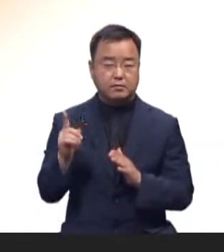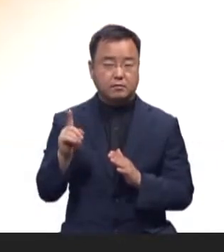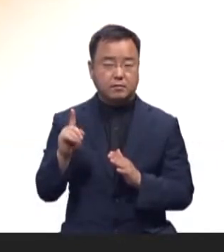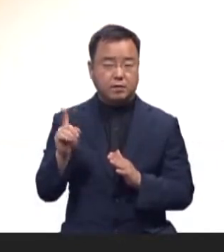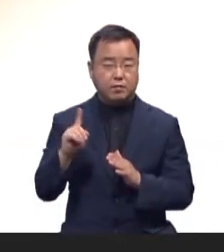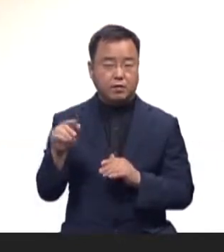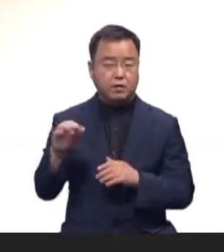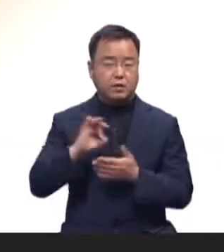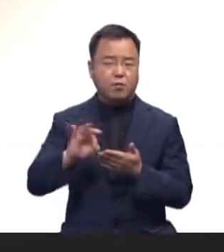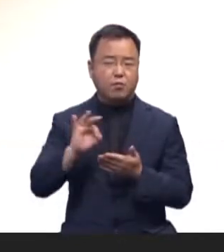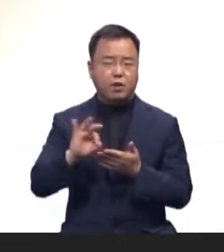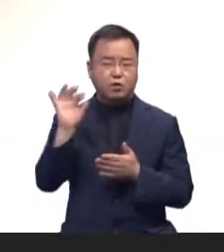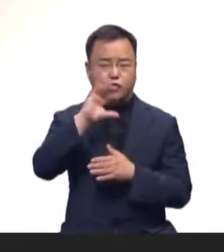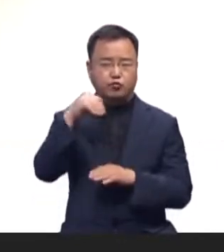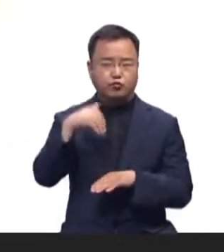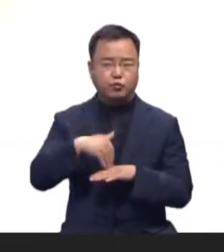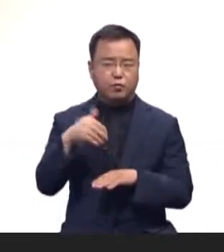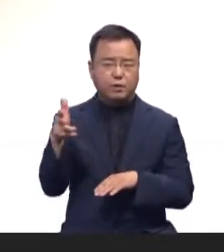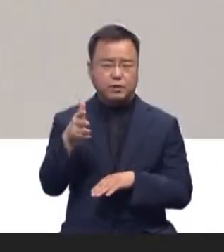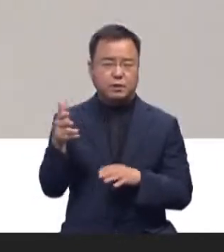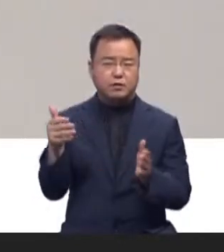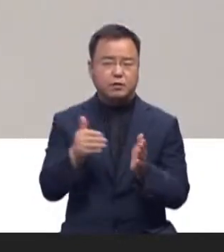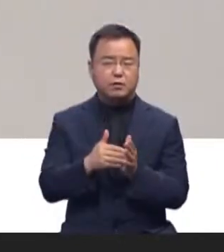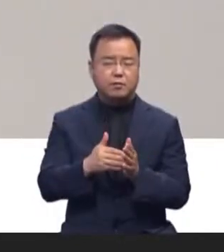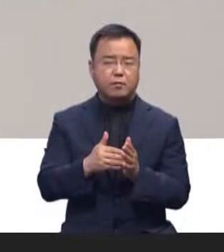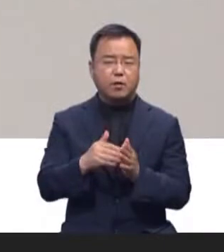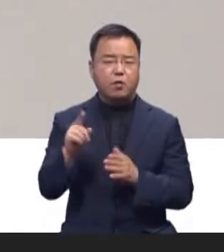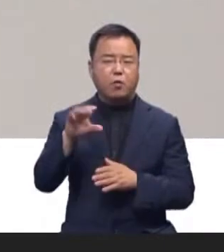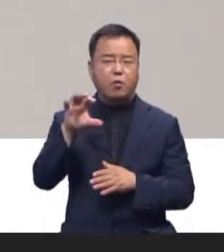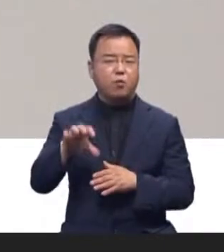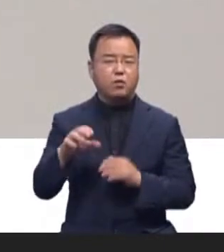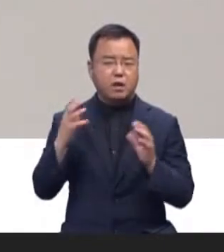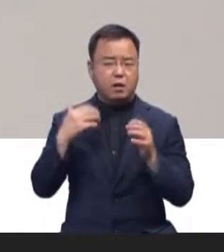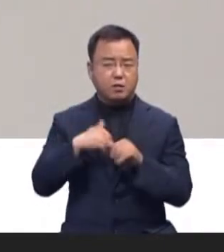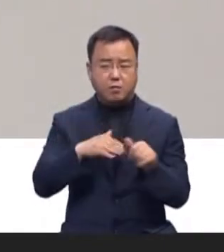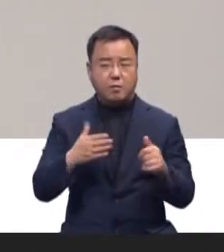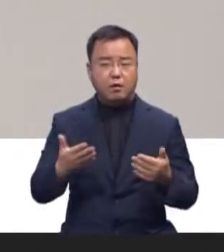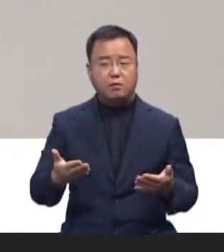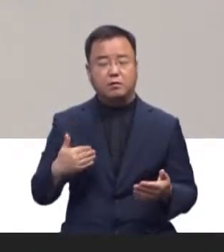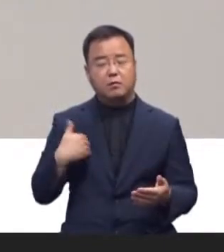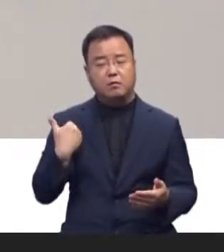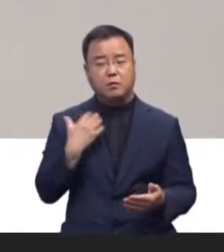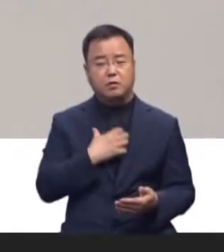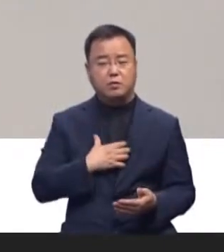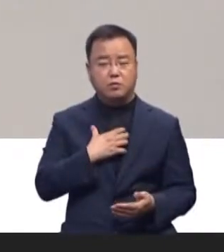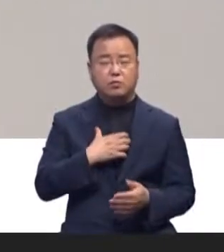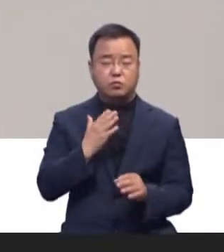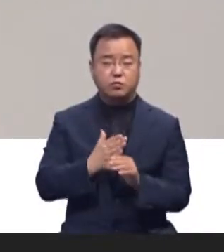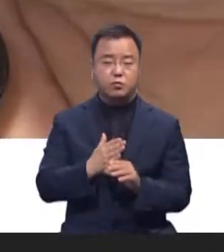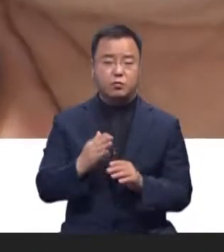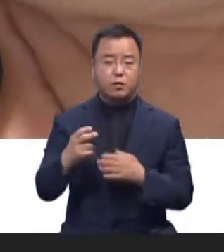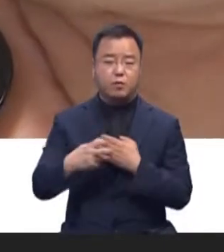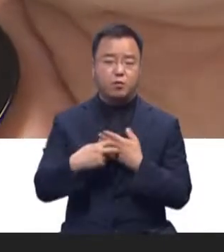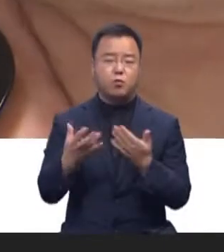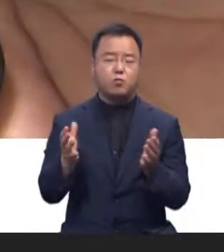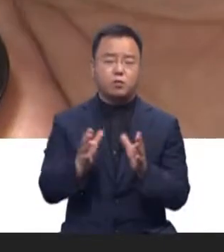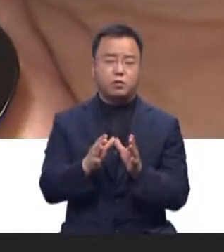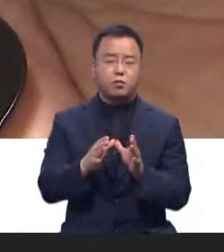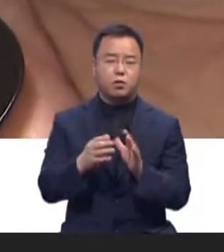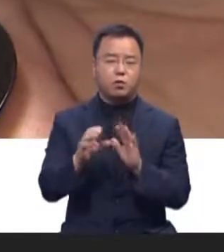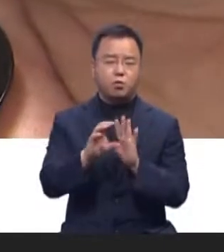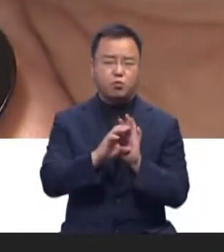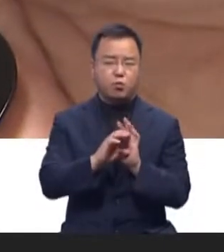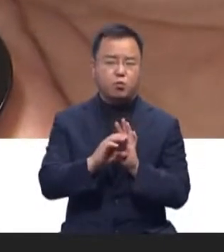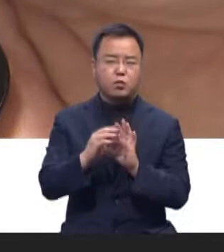촬영을 했는데요. 예. 어디로 아이들을 보낼 수 있을지 너무 걱정이 되고요. 보건당국이 코로나 방역하는 것처럼